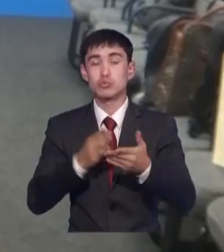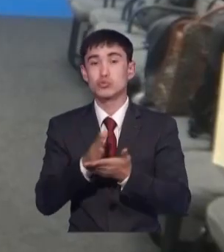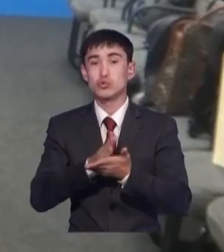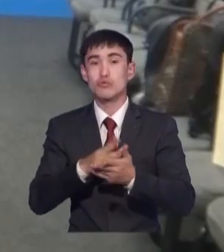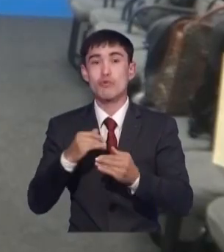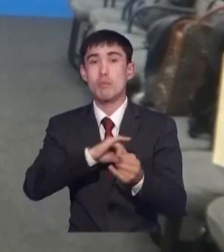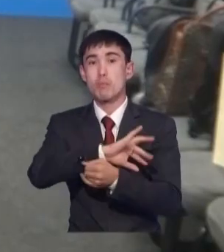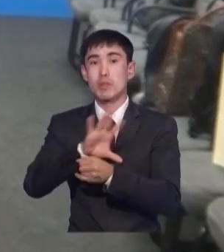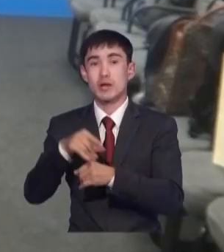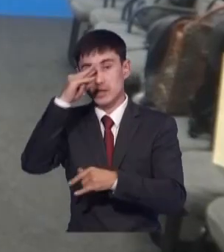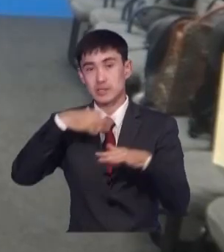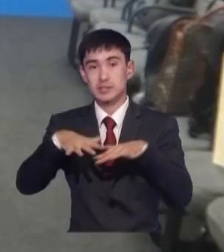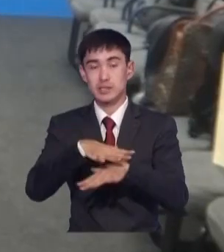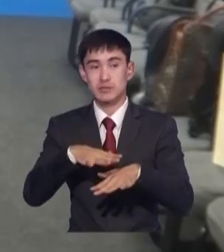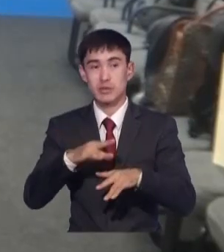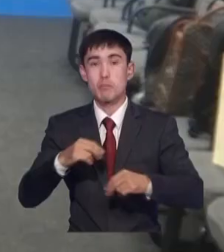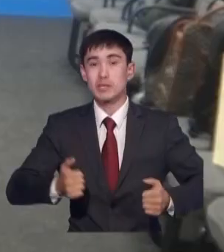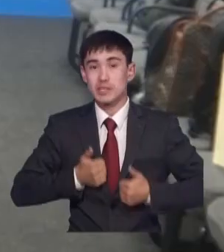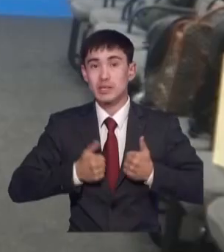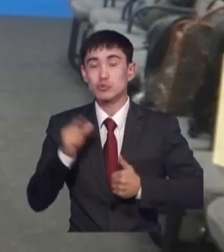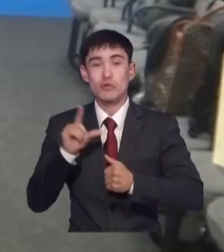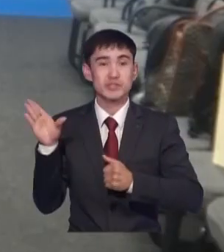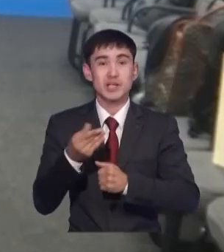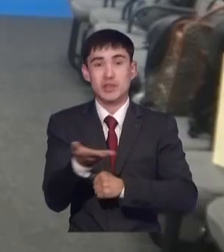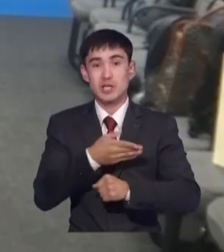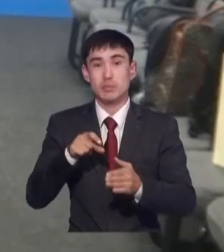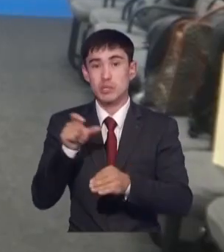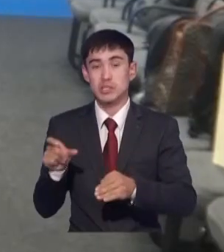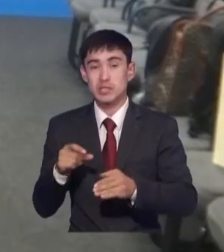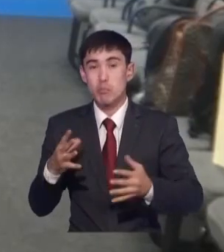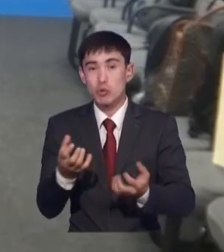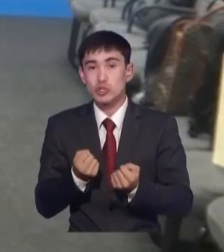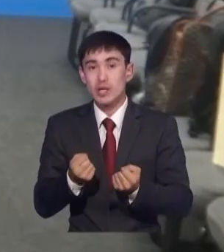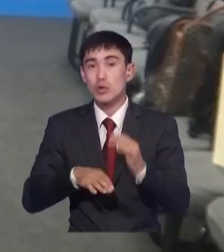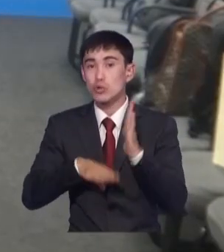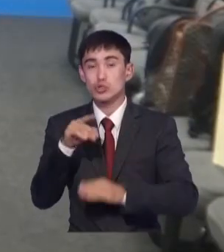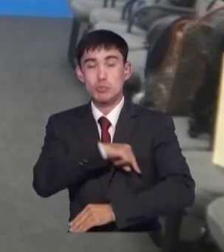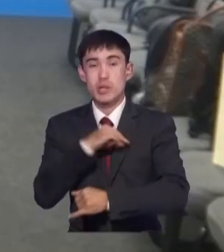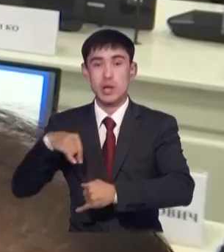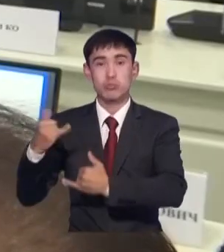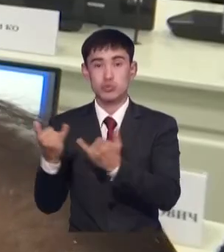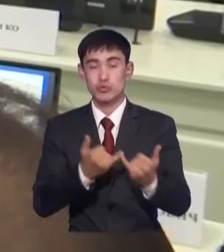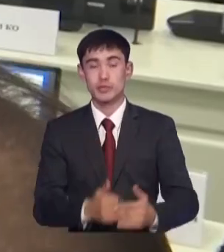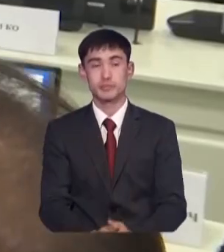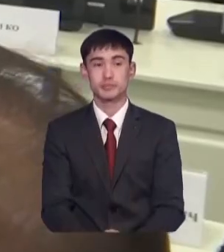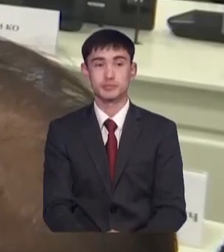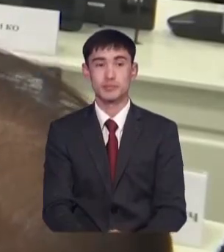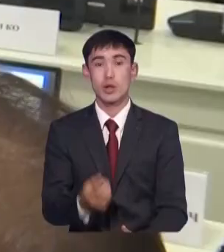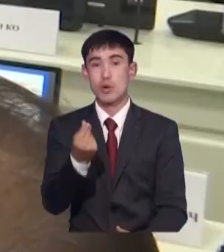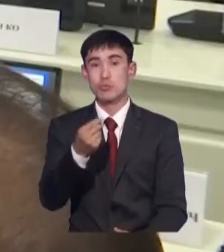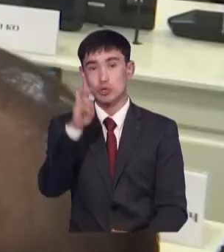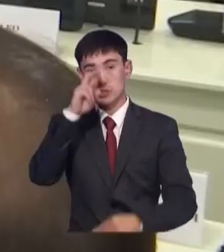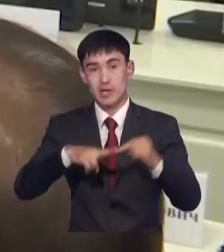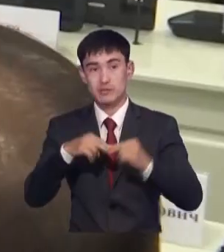служить во благо всех казахстанцев и постараемся, чтобы все наши пациенты получили самое лучшее медобслуживание. Бюджет